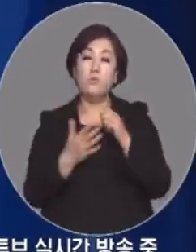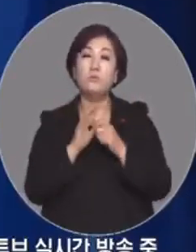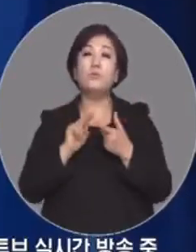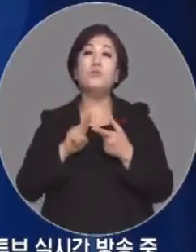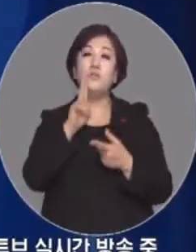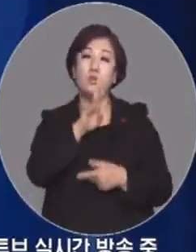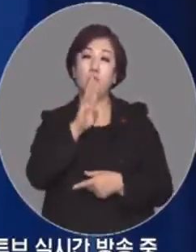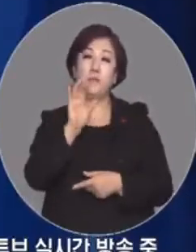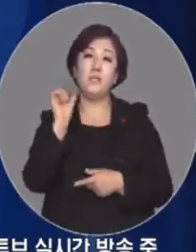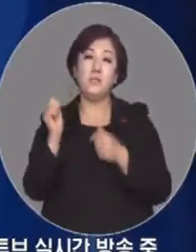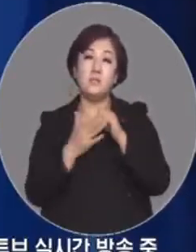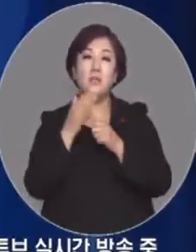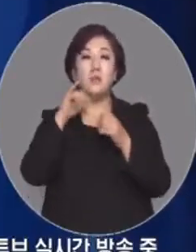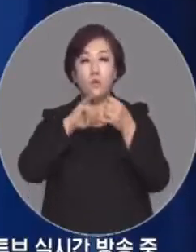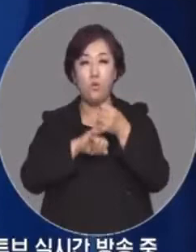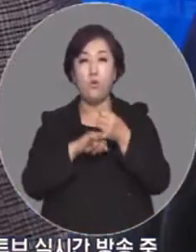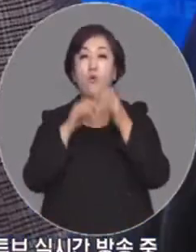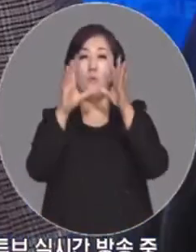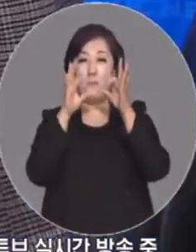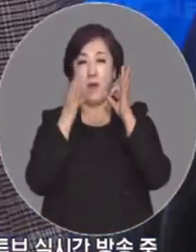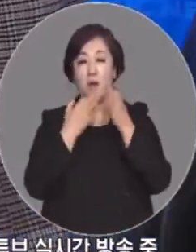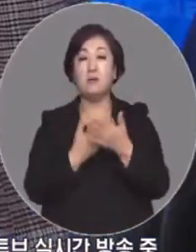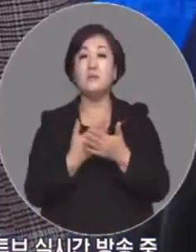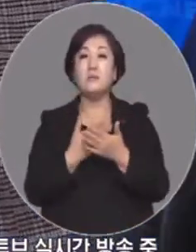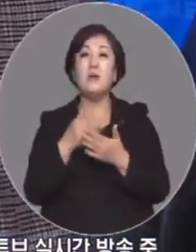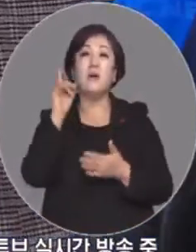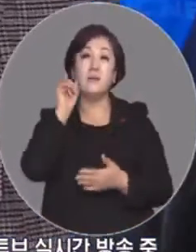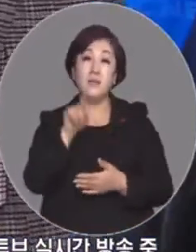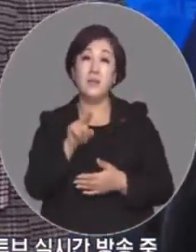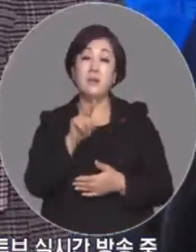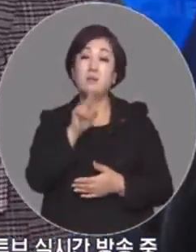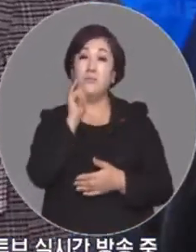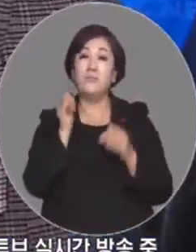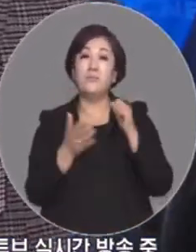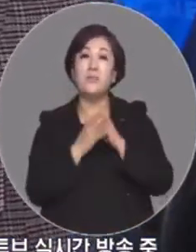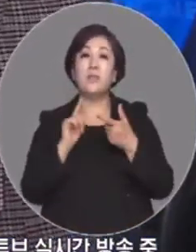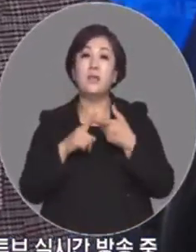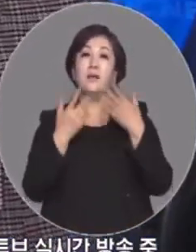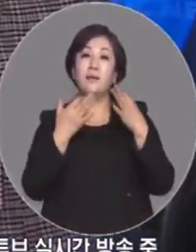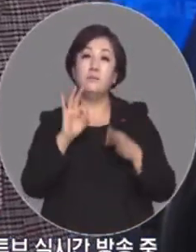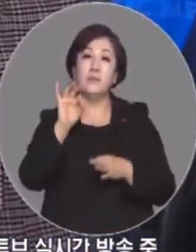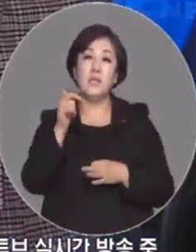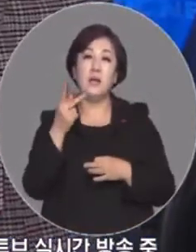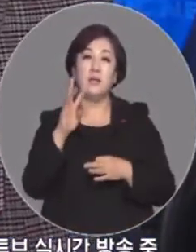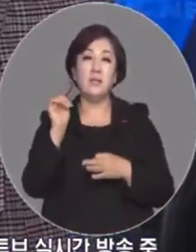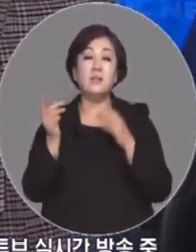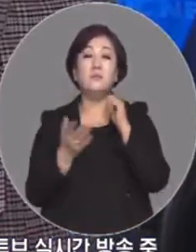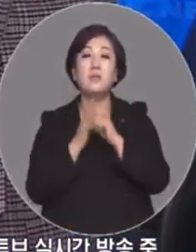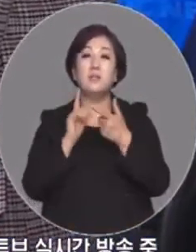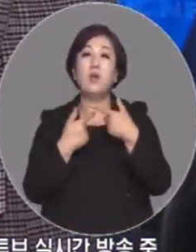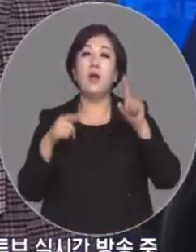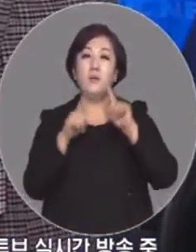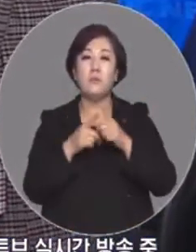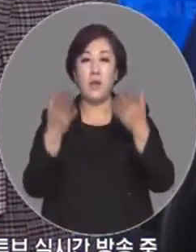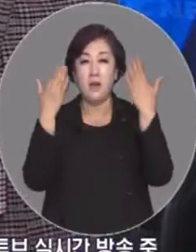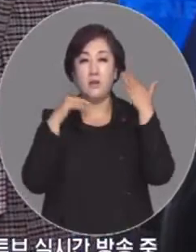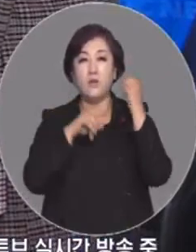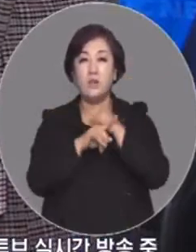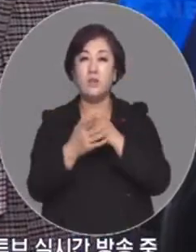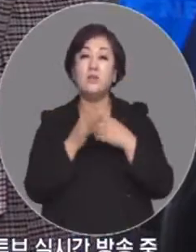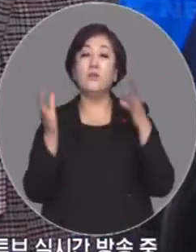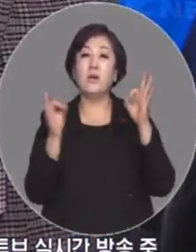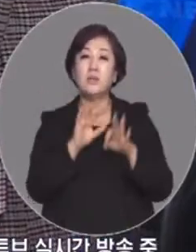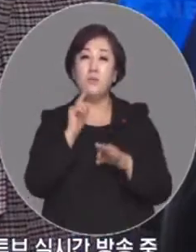꼭 시청해 주셨으면 감사하겠습니다. 예, 내일이군요. 네, 예, 맞습니다. 김장희 PD와 학교의 이유 아주 간략하게